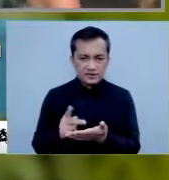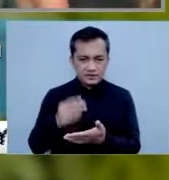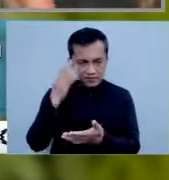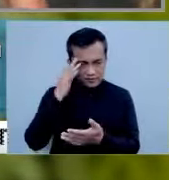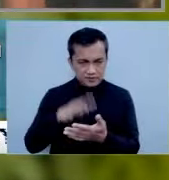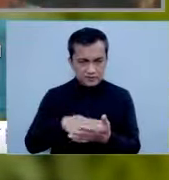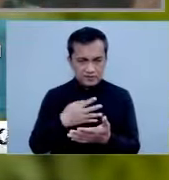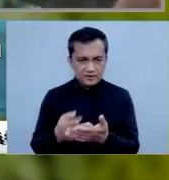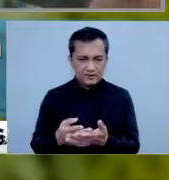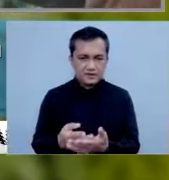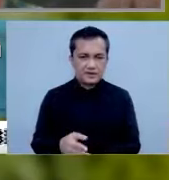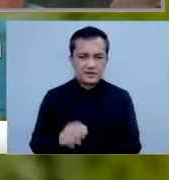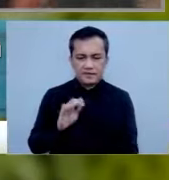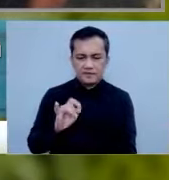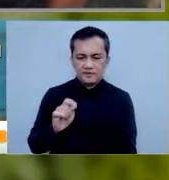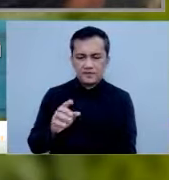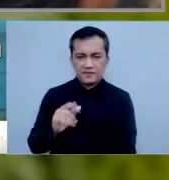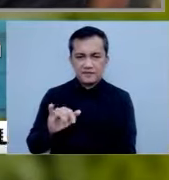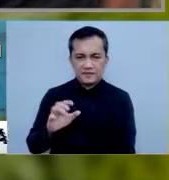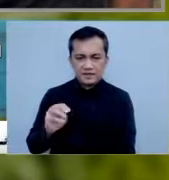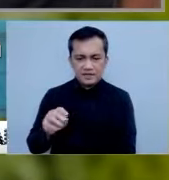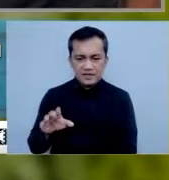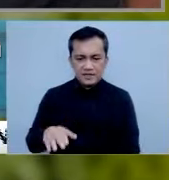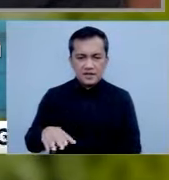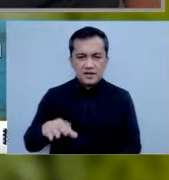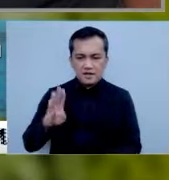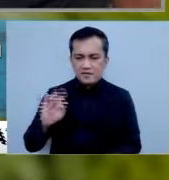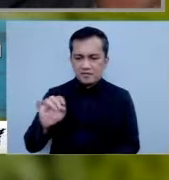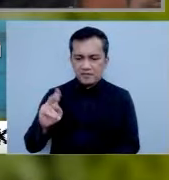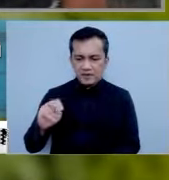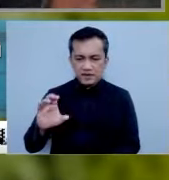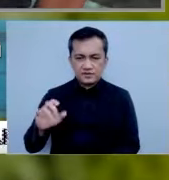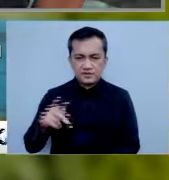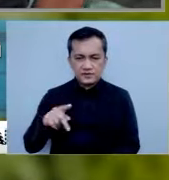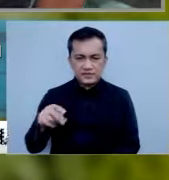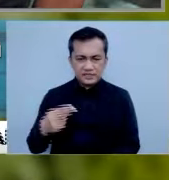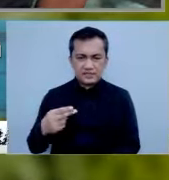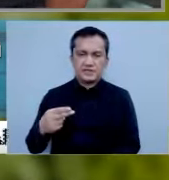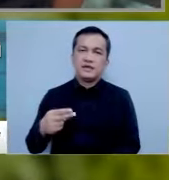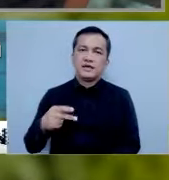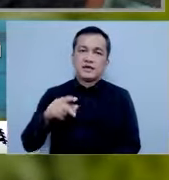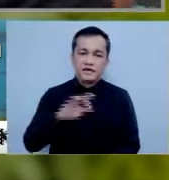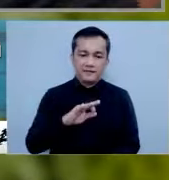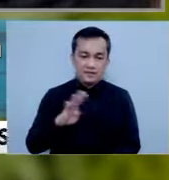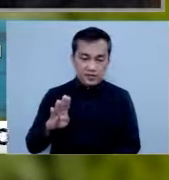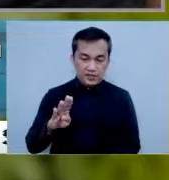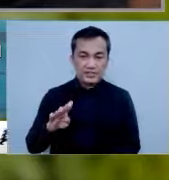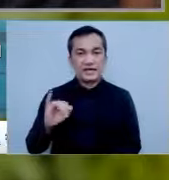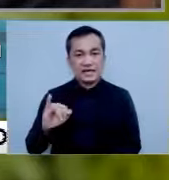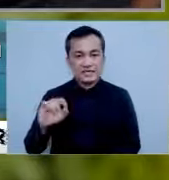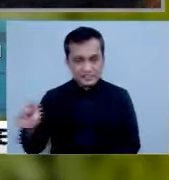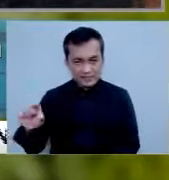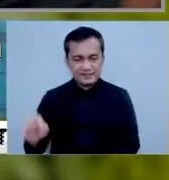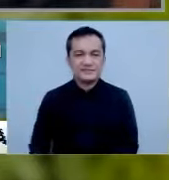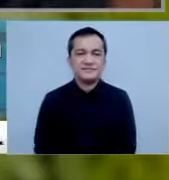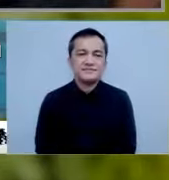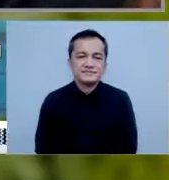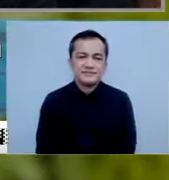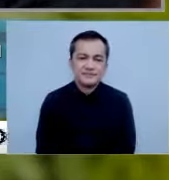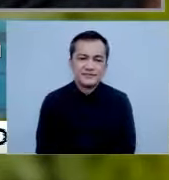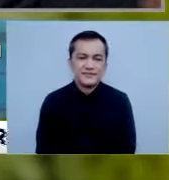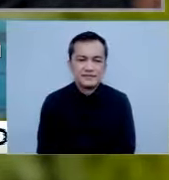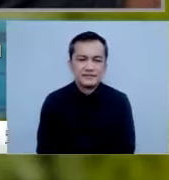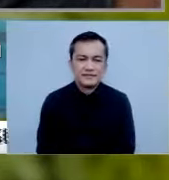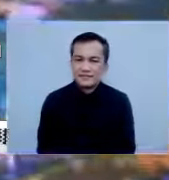is Fit and Fierce, Bounce PH, Facebook and Instagram. Okay. Yan, and happy new year sila sa social media